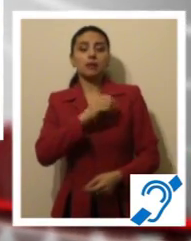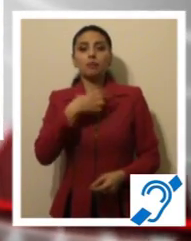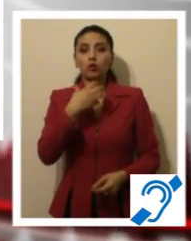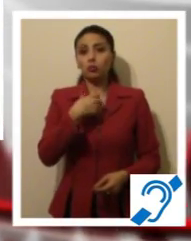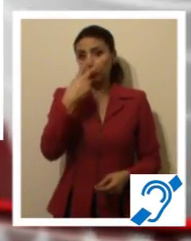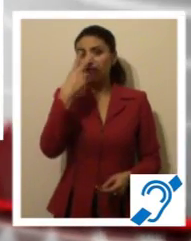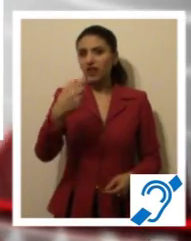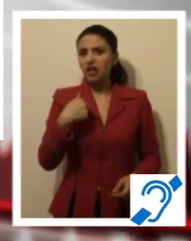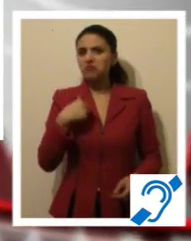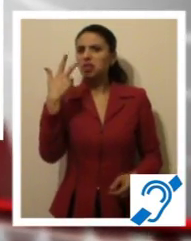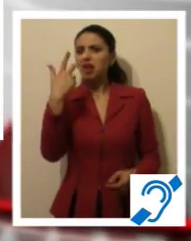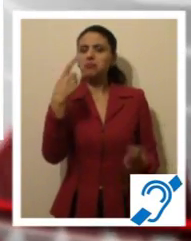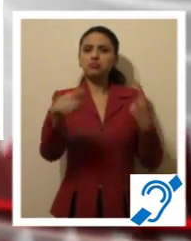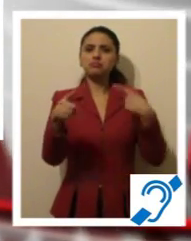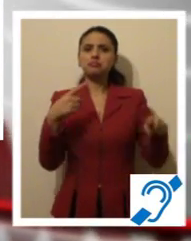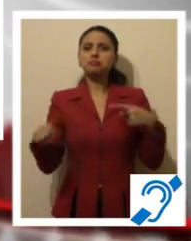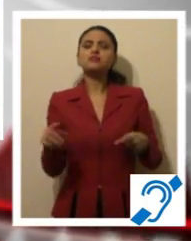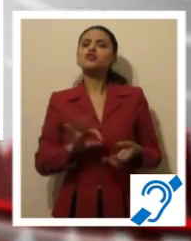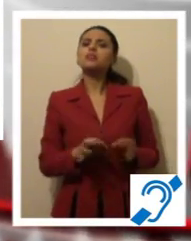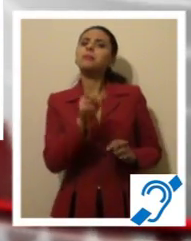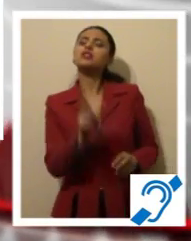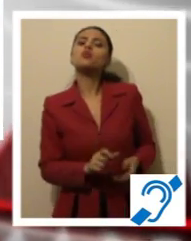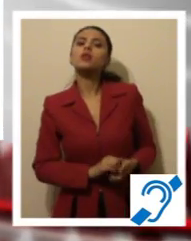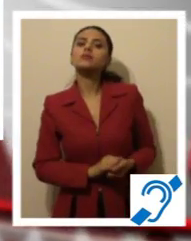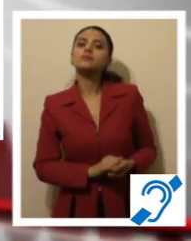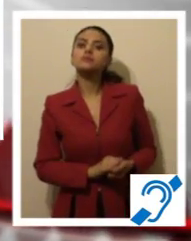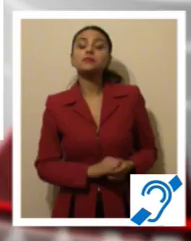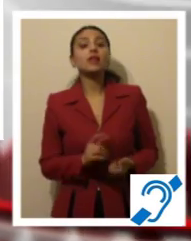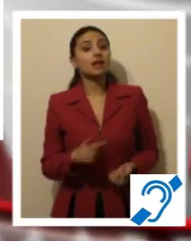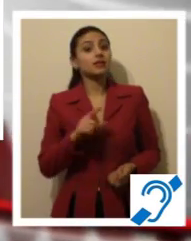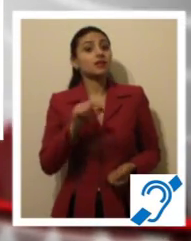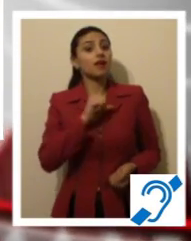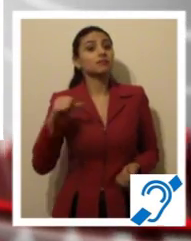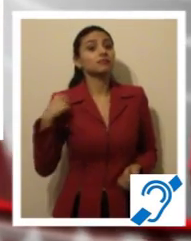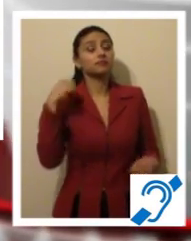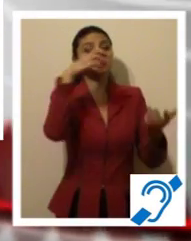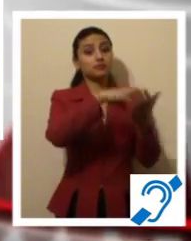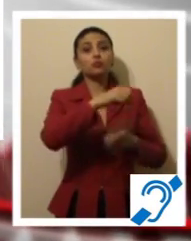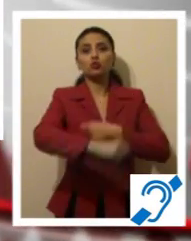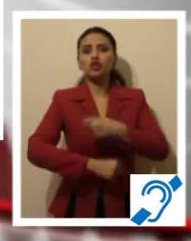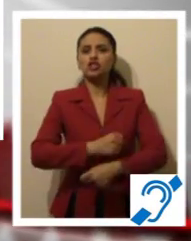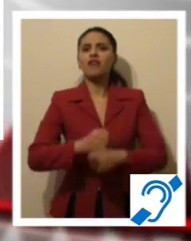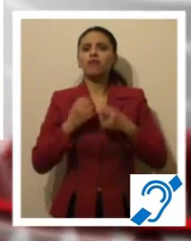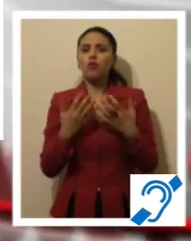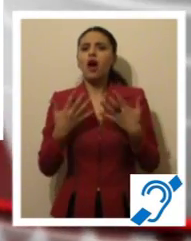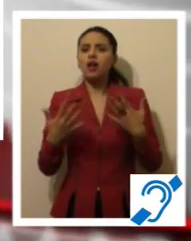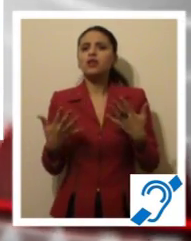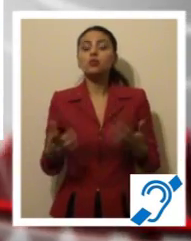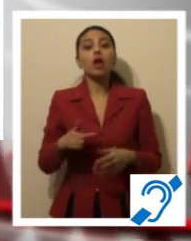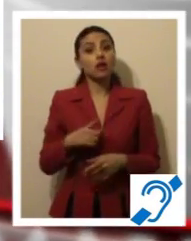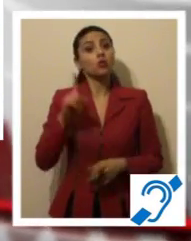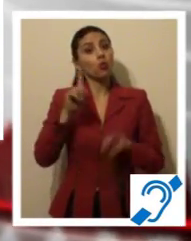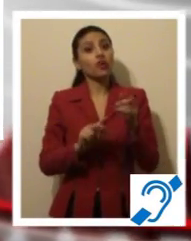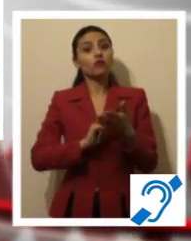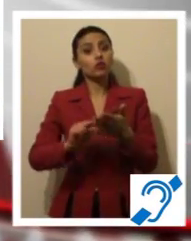meu de vedere, sunt cam trei categorii de persoane. Deci, e o categorie de persoane care muncește foarte mult și vă spun, sunt unii funcționari